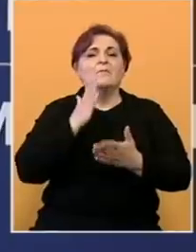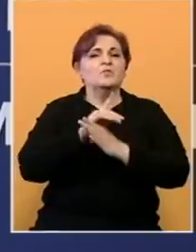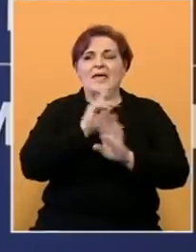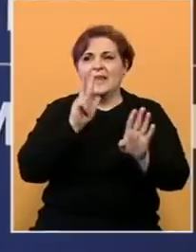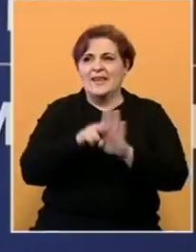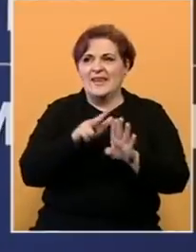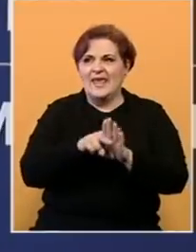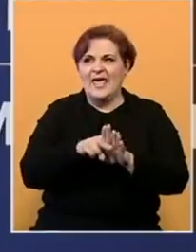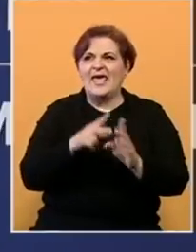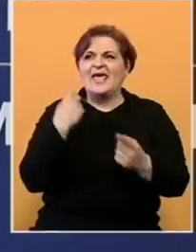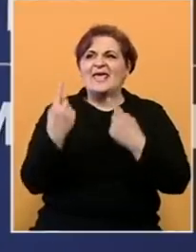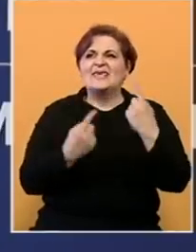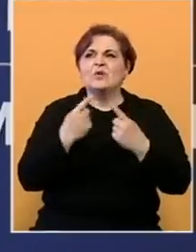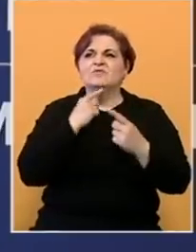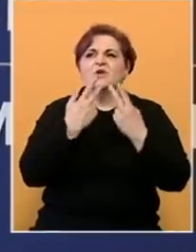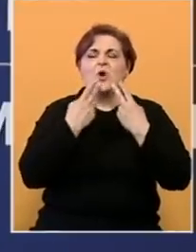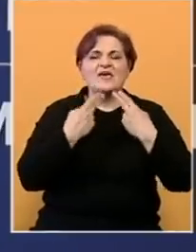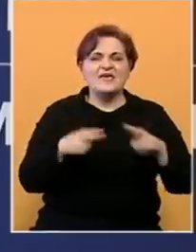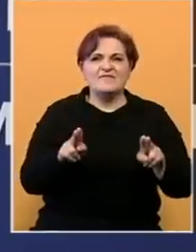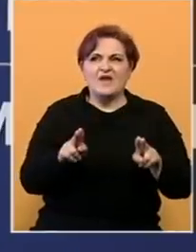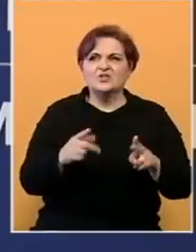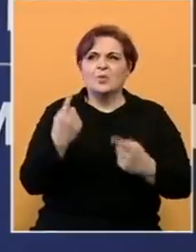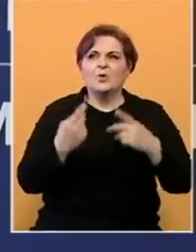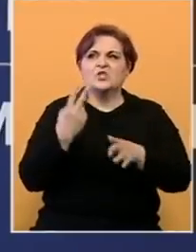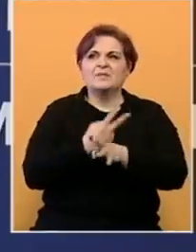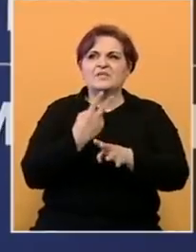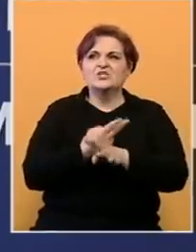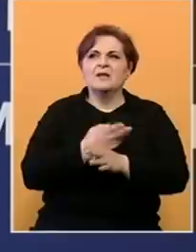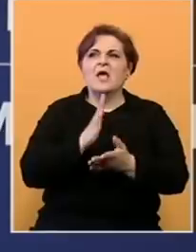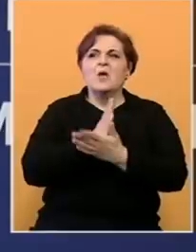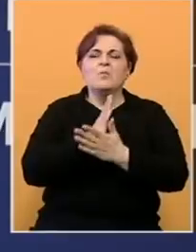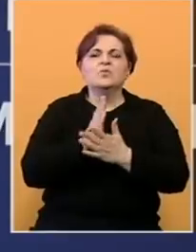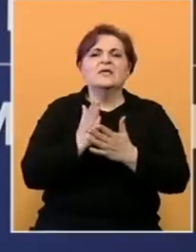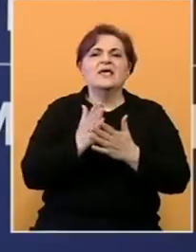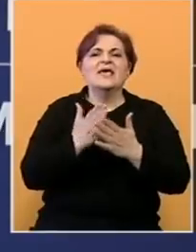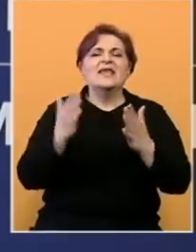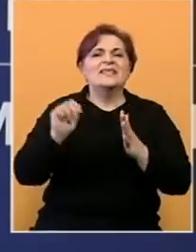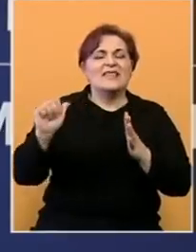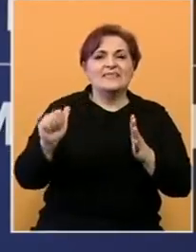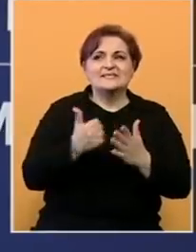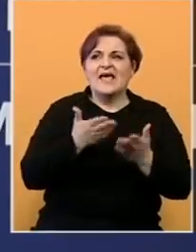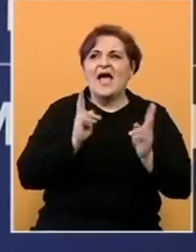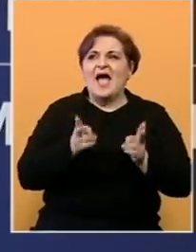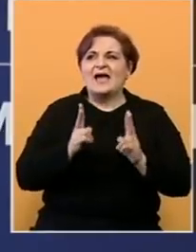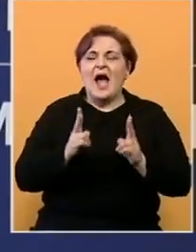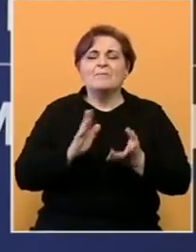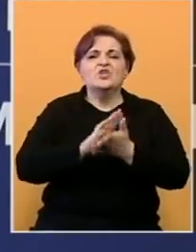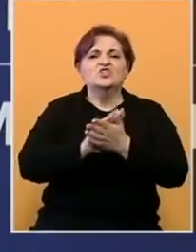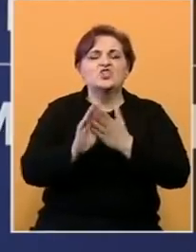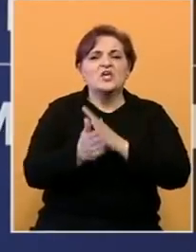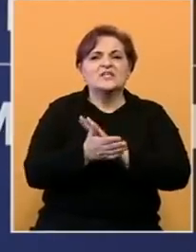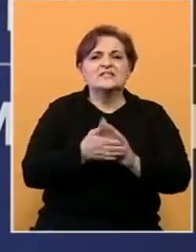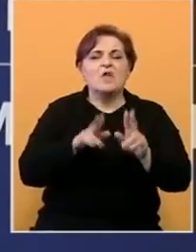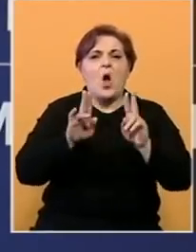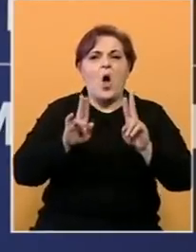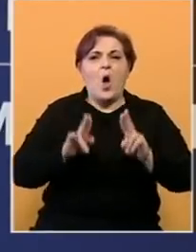nesmetano i da uslovi koji važe u pojedinim zemljama budu praktično na neki način jedinstveni kako bismo što jednostavnije